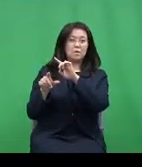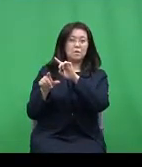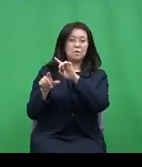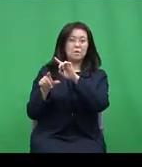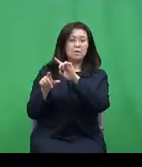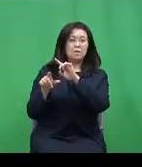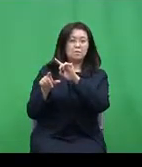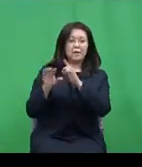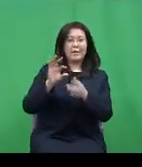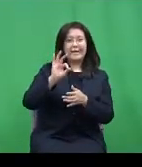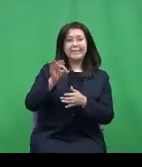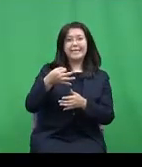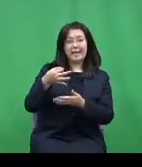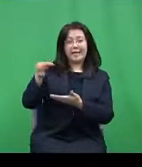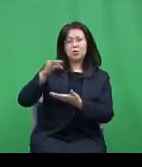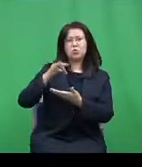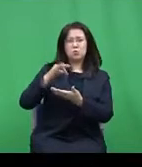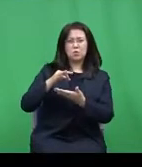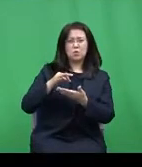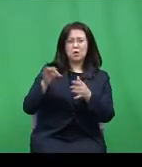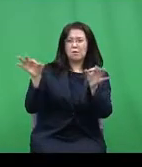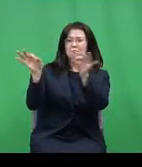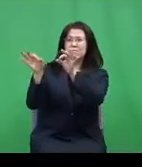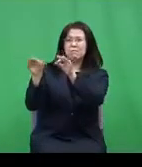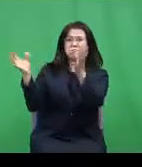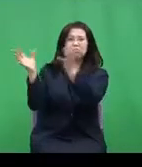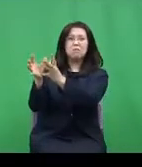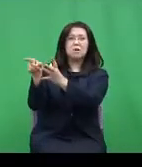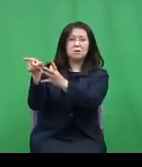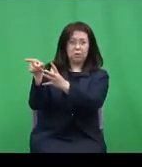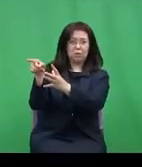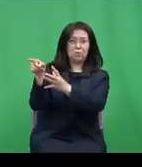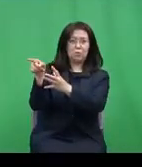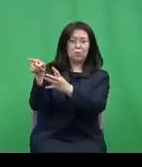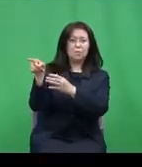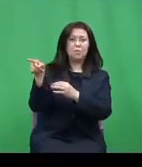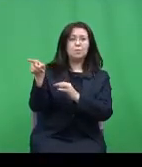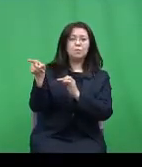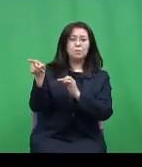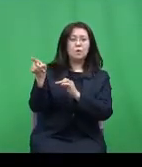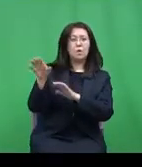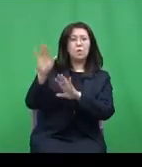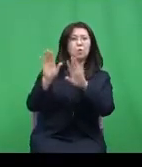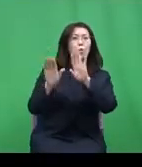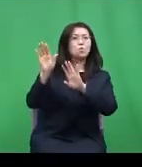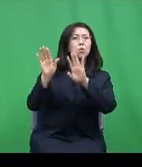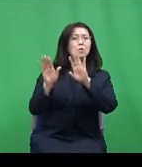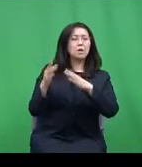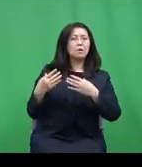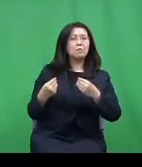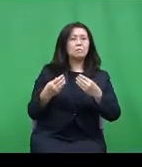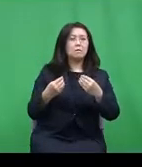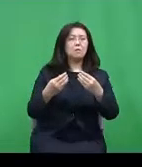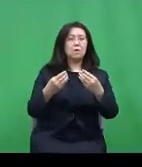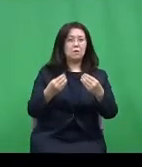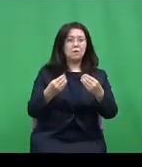ですね、何としても税収があまりにも集中しすぎると、 でこの